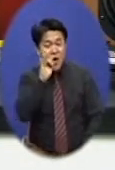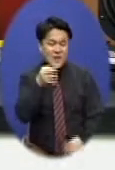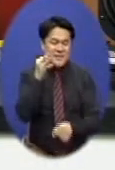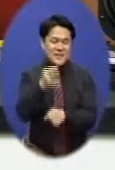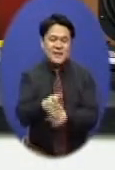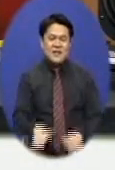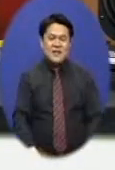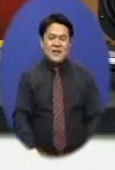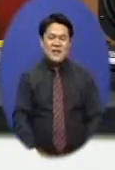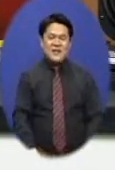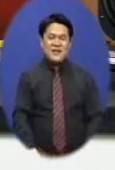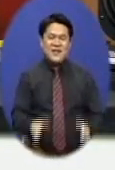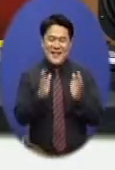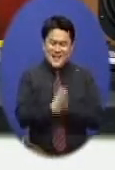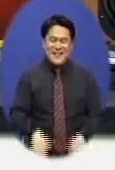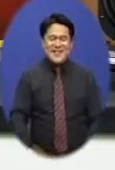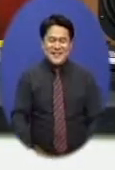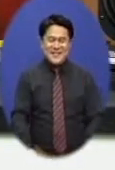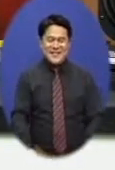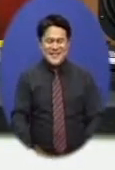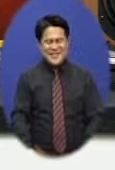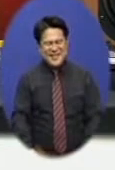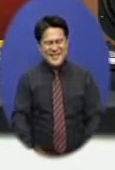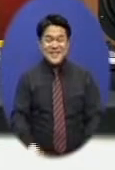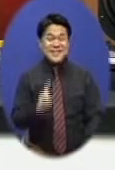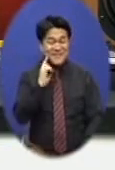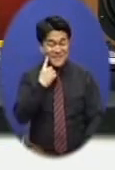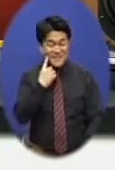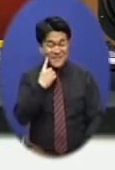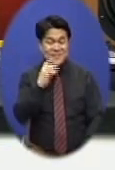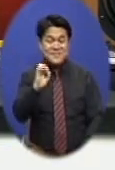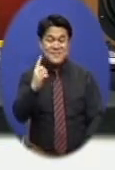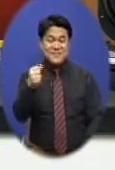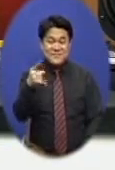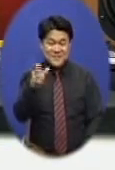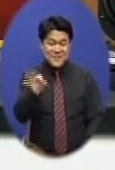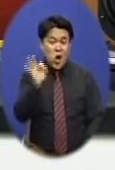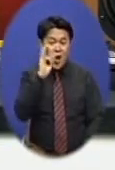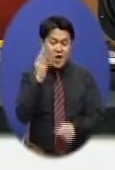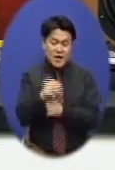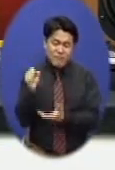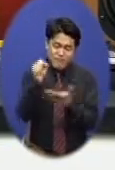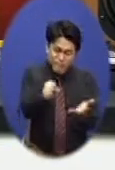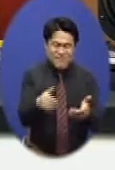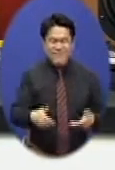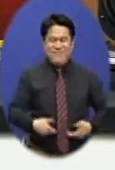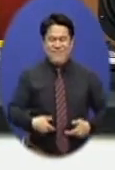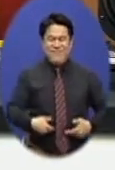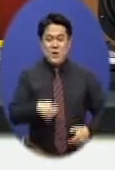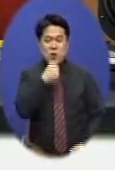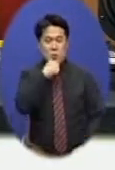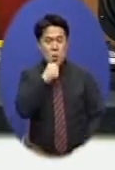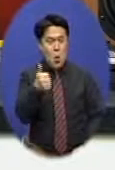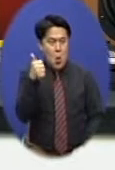사탕을 싸면 아, 이게 뭐? 아, 사탕을 사가지고 갖다 드려야죠. 아, 예쁜 네, 원희정 씨가 이렇게 사탕 사가지고 가야 됩니다. 네, 높은 점수로 시작하는 것